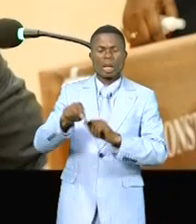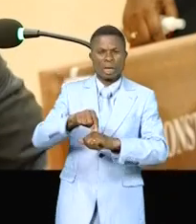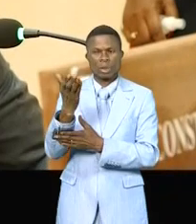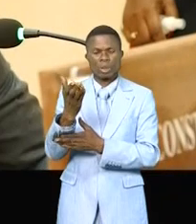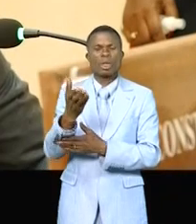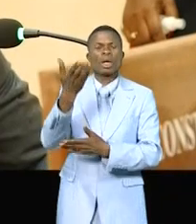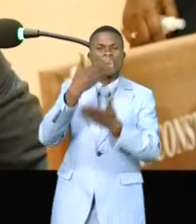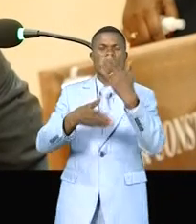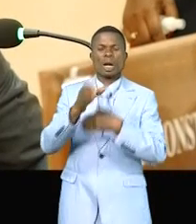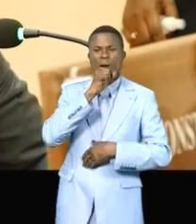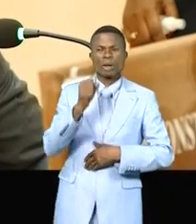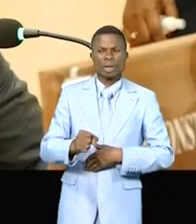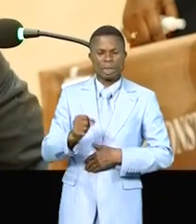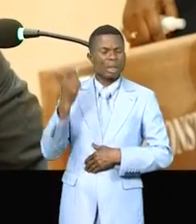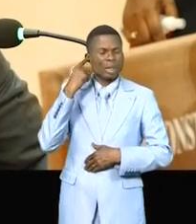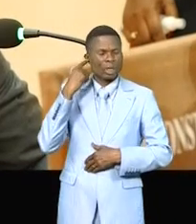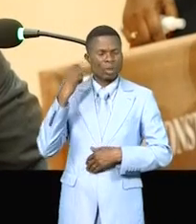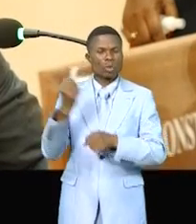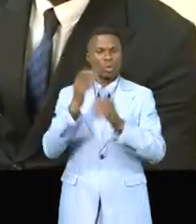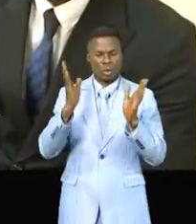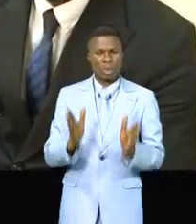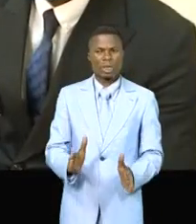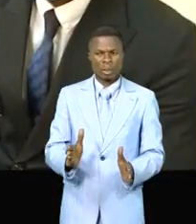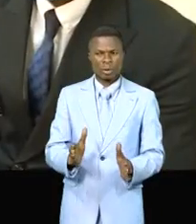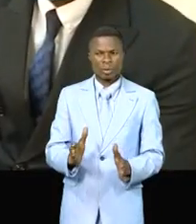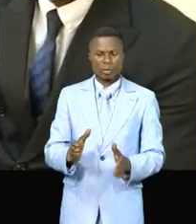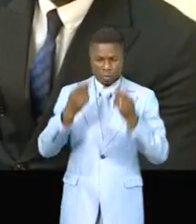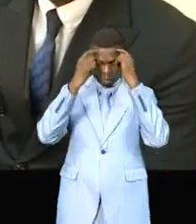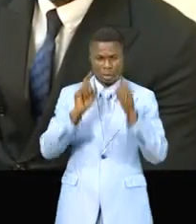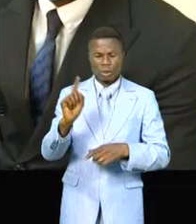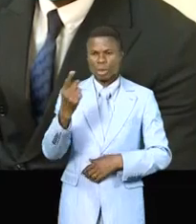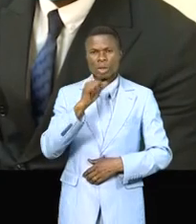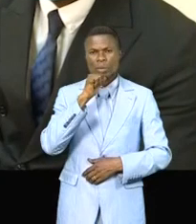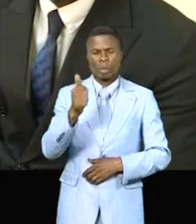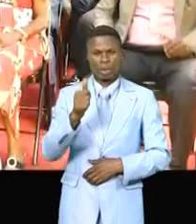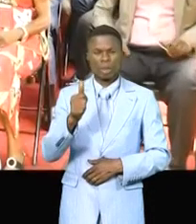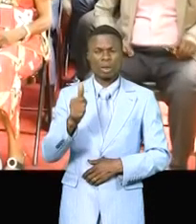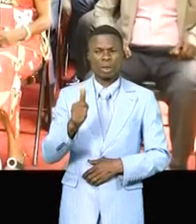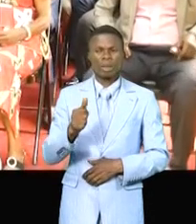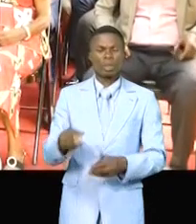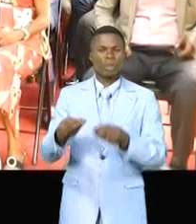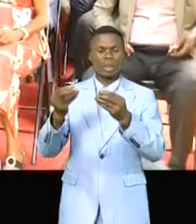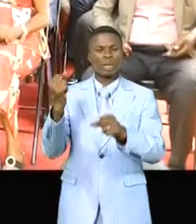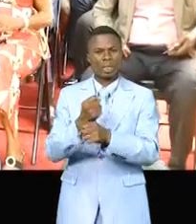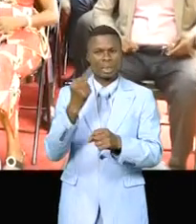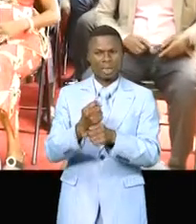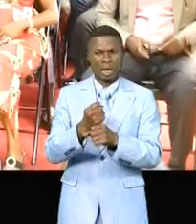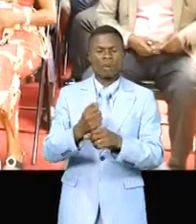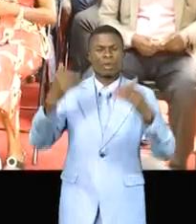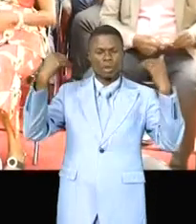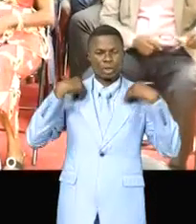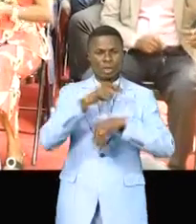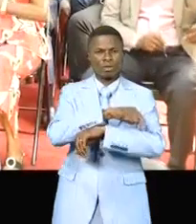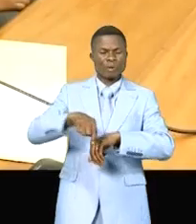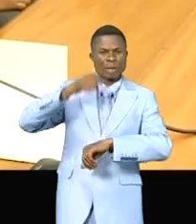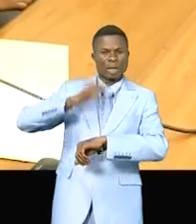constitutionnelle, d'être à l'écoute du personnel, mais au finish, de décider seul. Le rôle qu'il est appelé à jouer à la tête de la Cour